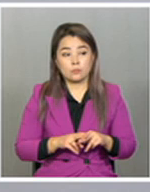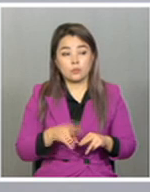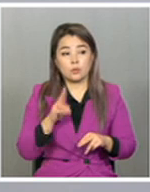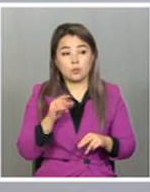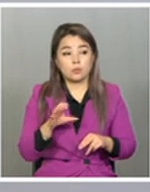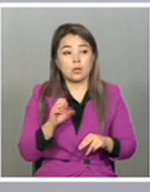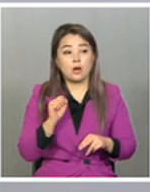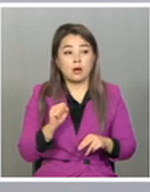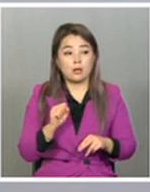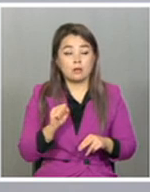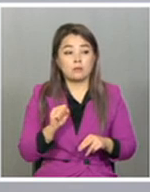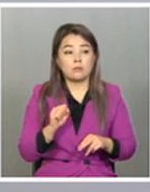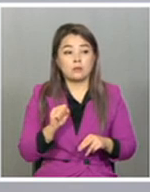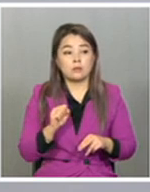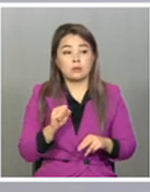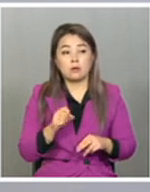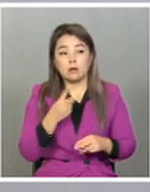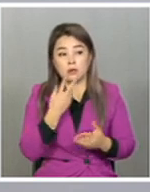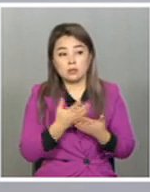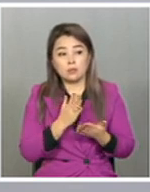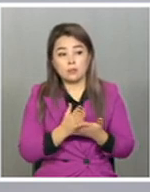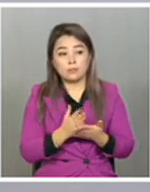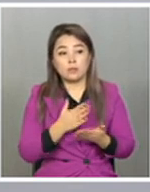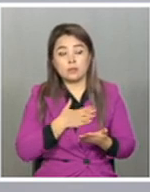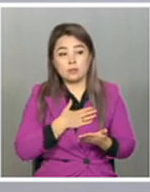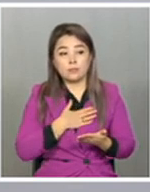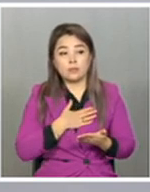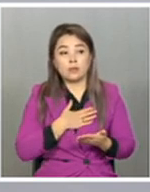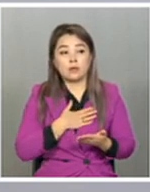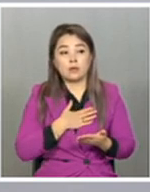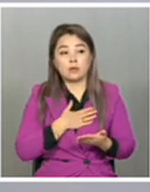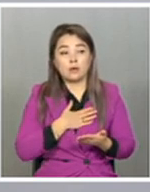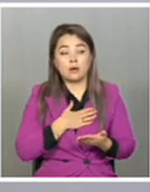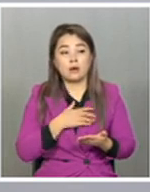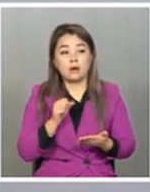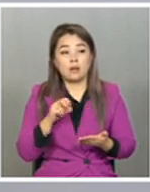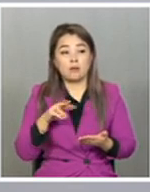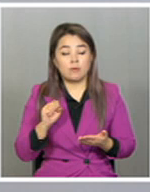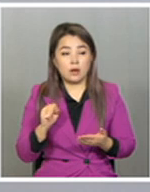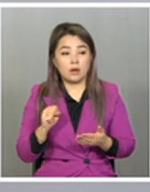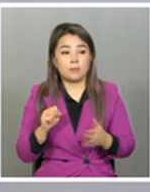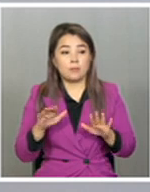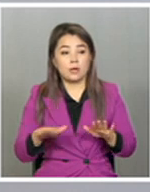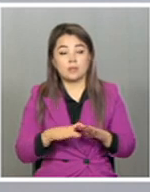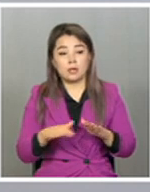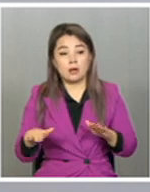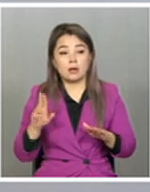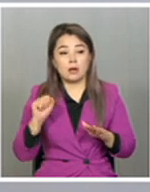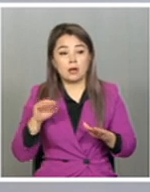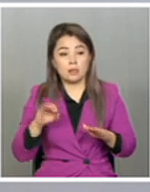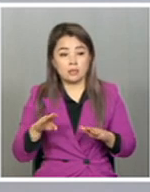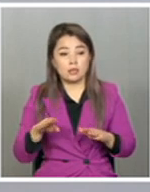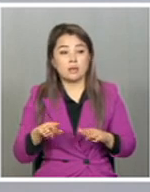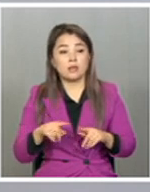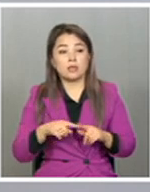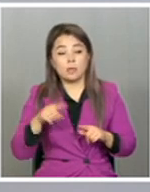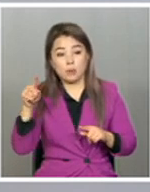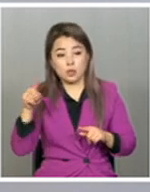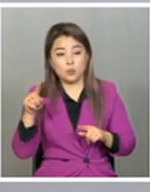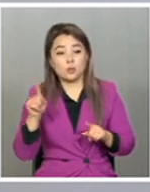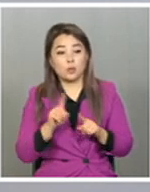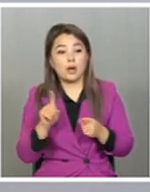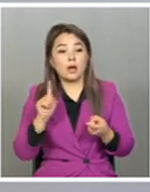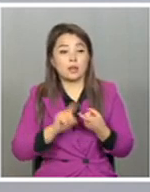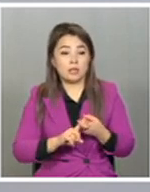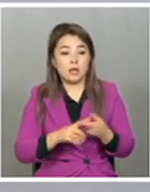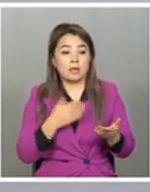косинус альфаны қарастырайық. Косинус альфа бізде оған альфа бұрышына іргелес жатқан катеттің гипотенузаға қатынасына